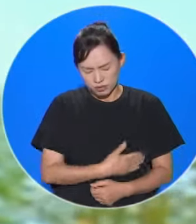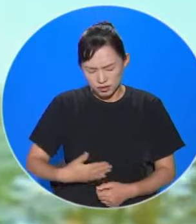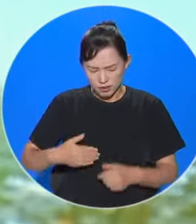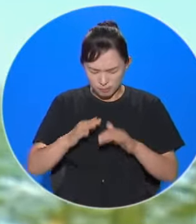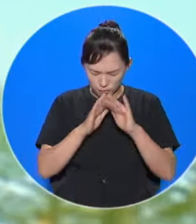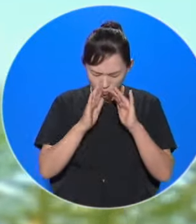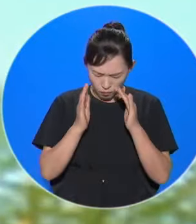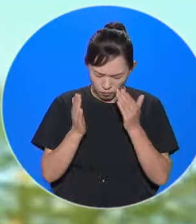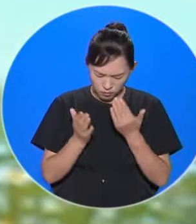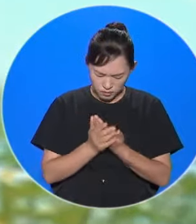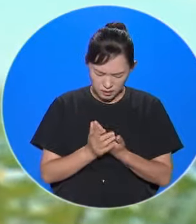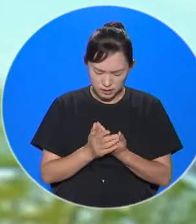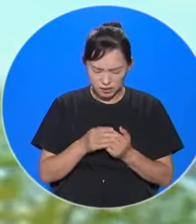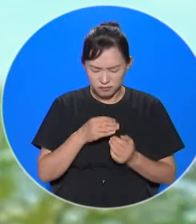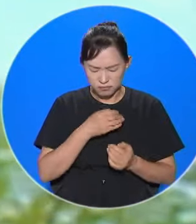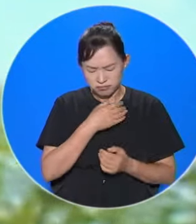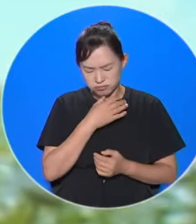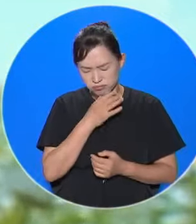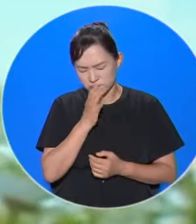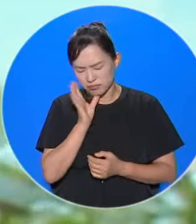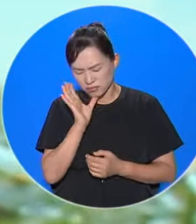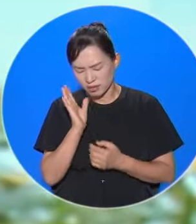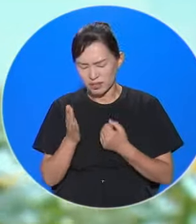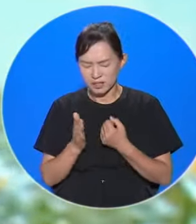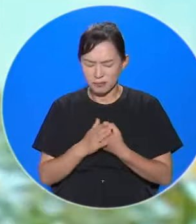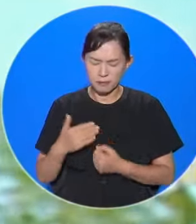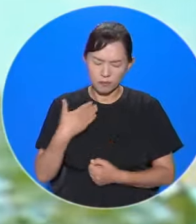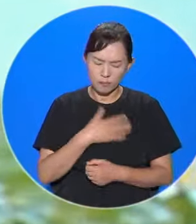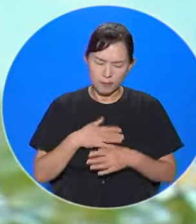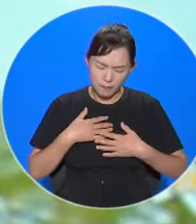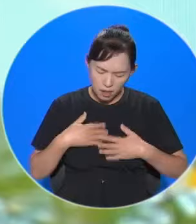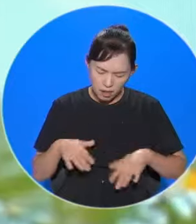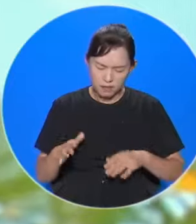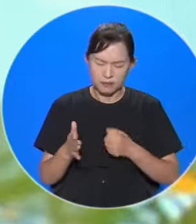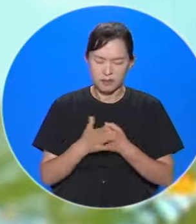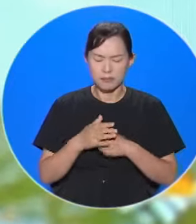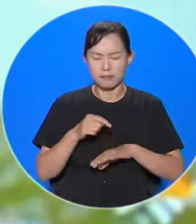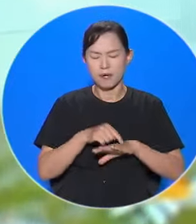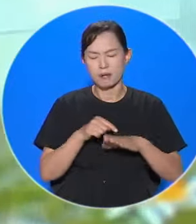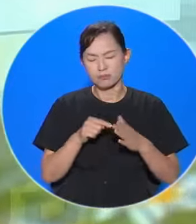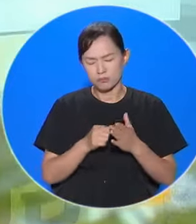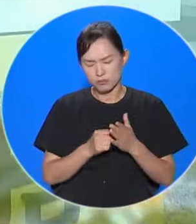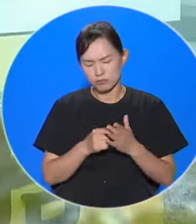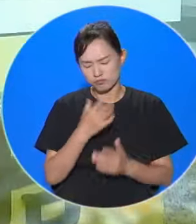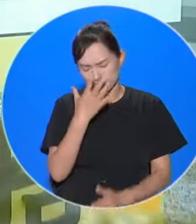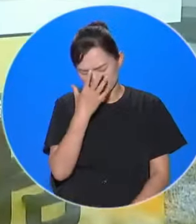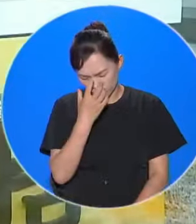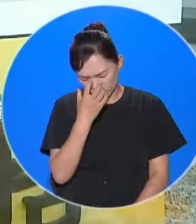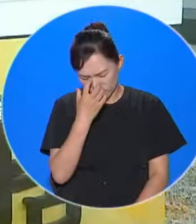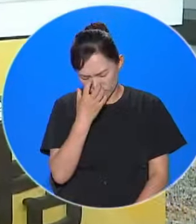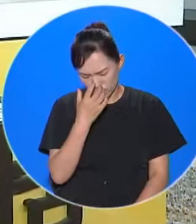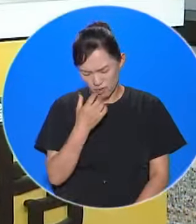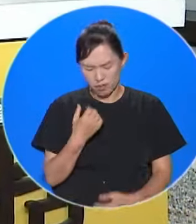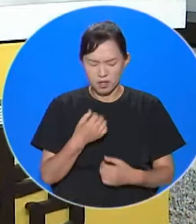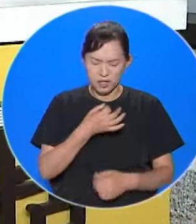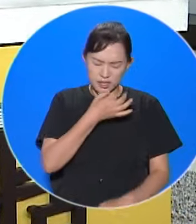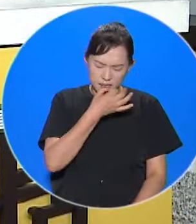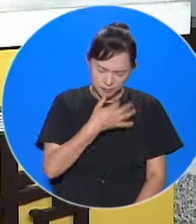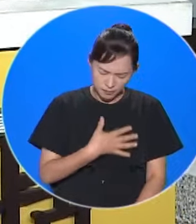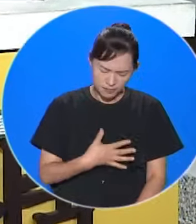이제 쇠약해져서 하나님 아버지 몸의 연약함으로 인하여 때로는 마음도 우울하고 울적하고 힘이